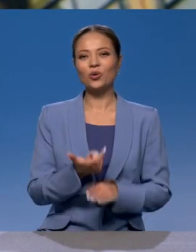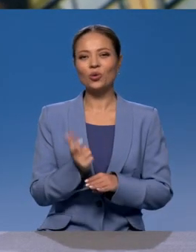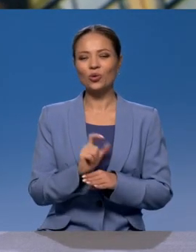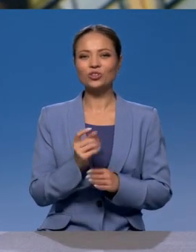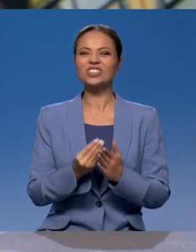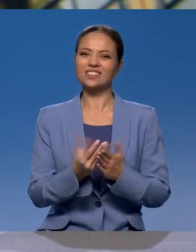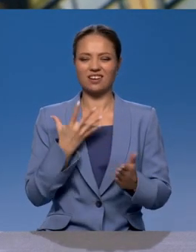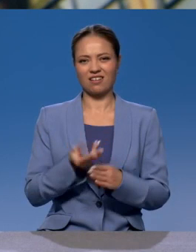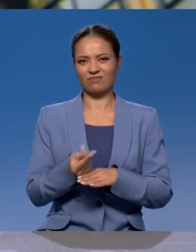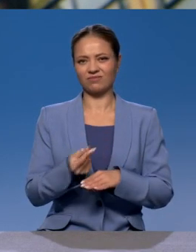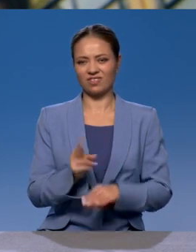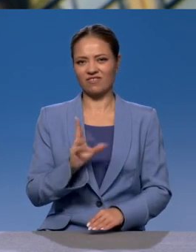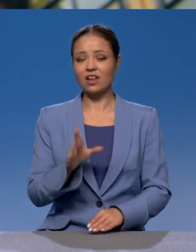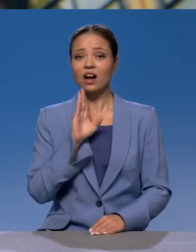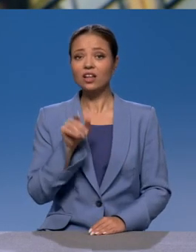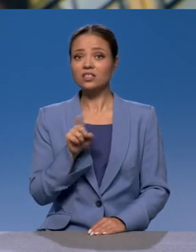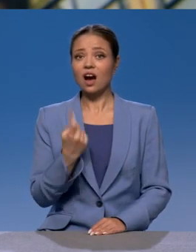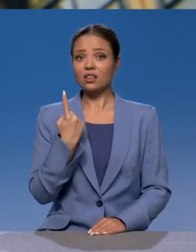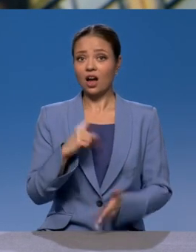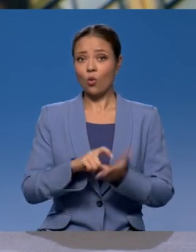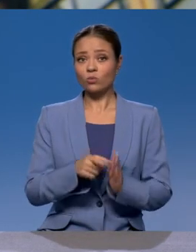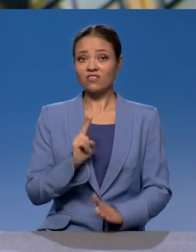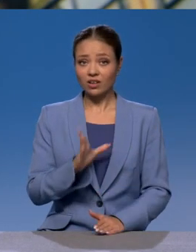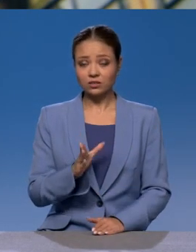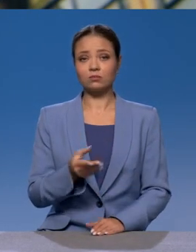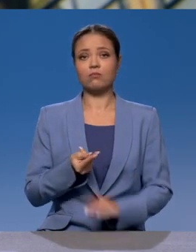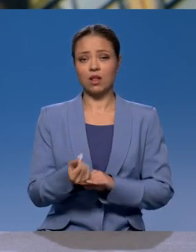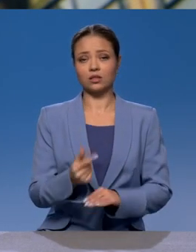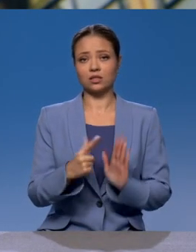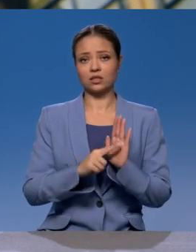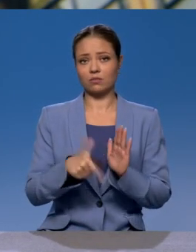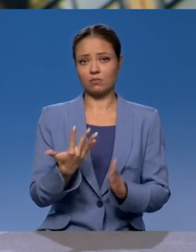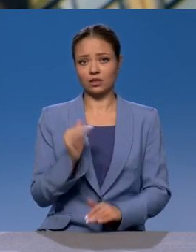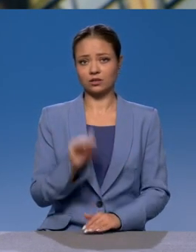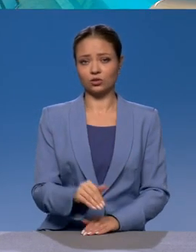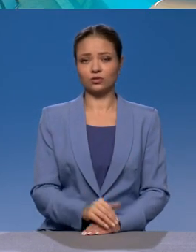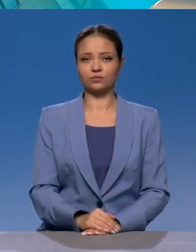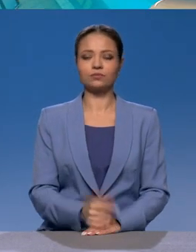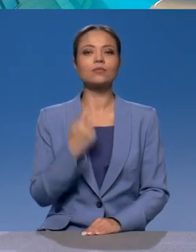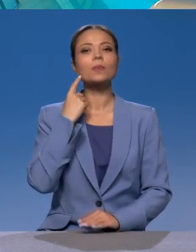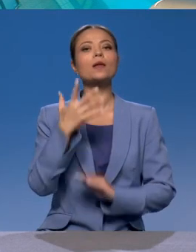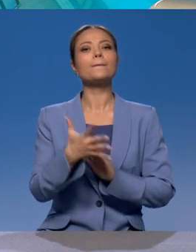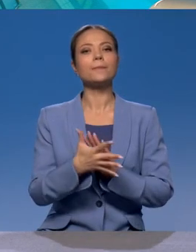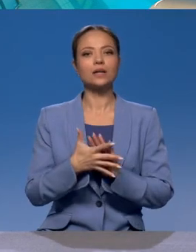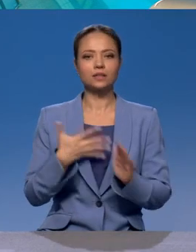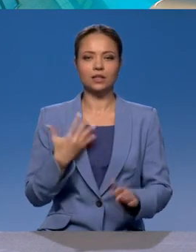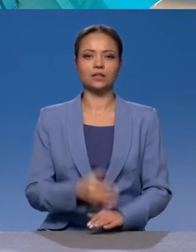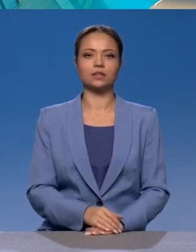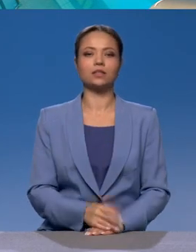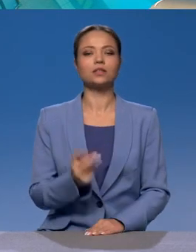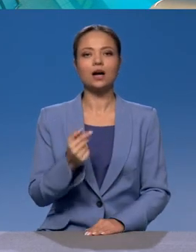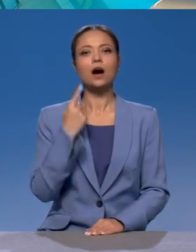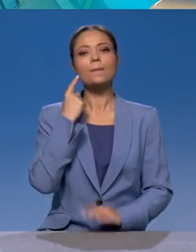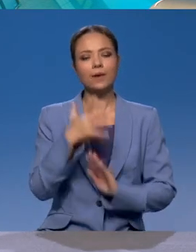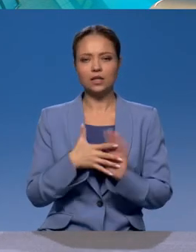квартиры. Она платит за однокомнатную квартиру 7,5 тысяч. Понятно. Да, понятно.